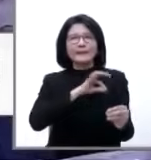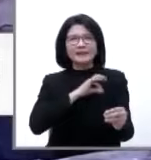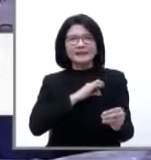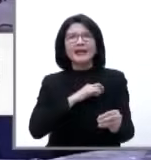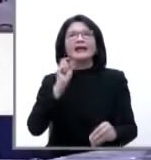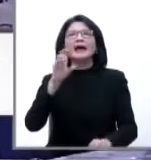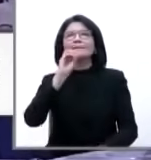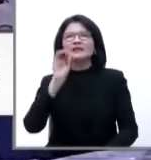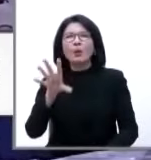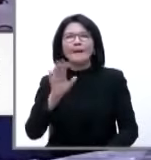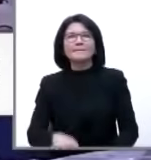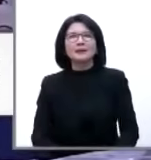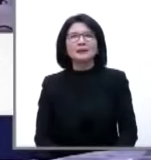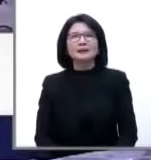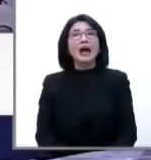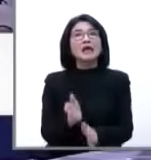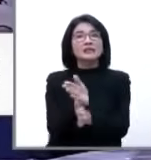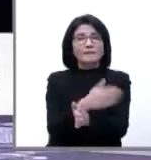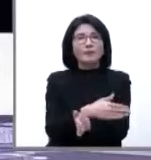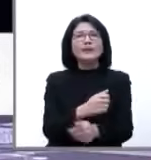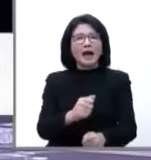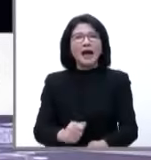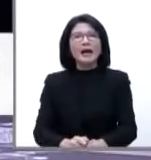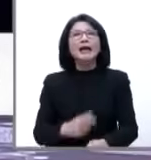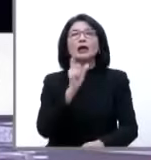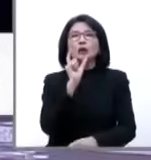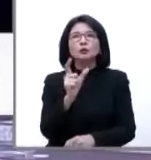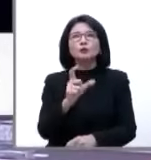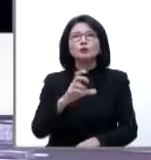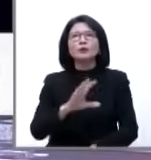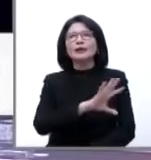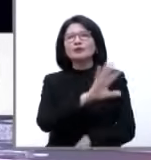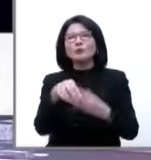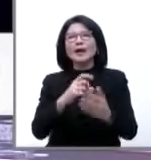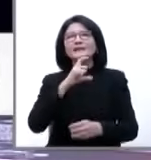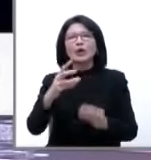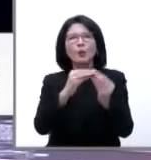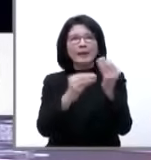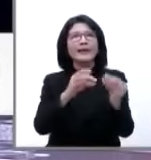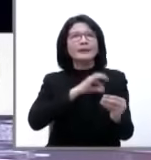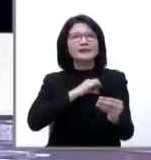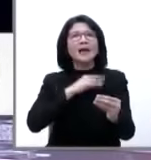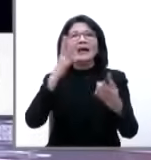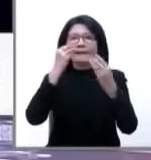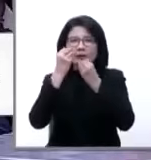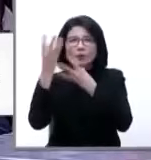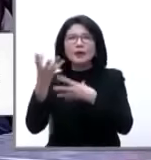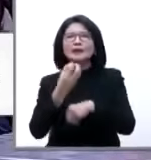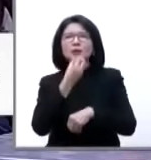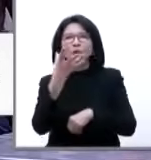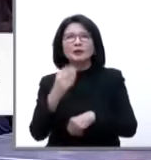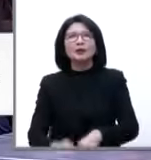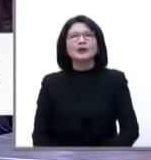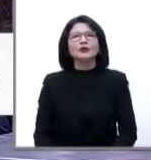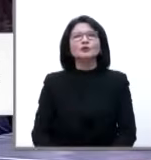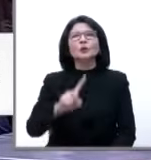yang menjawab sebelumnya kepada para calon wakil presiden kami informasikan kembali untuk melakukan